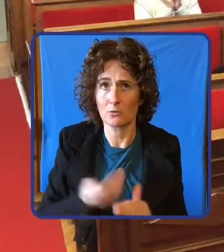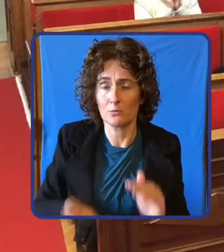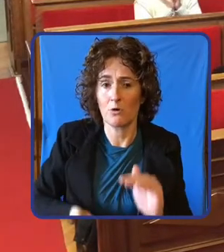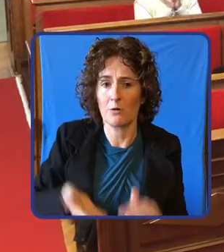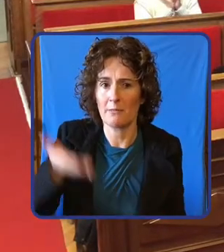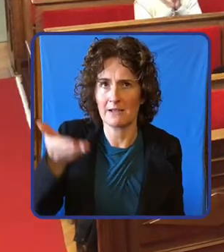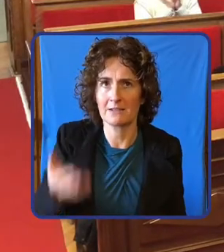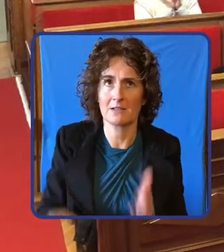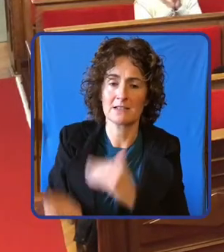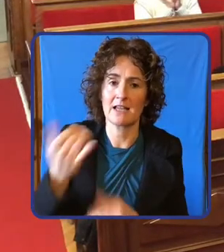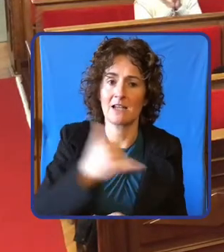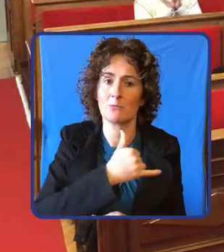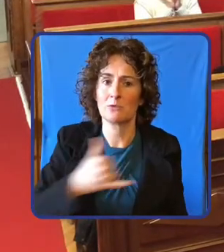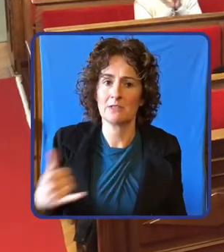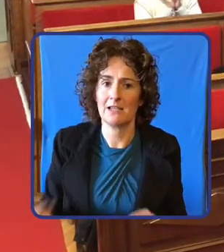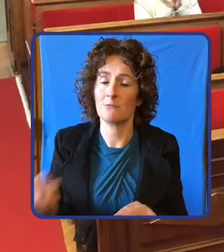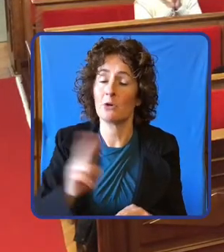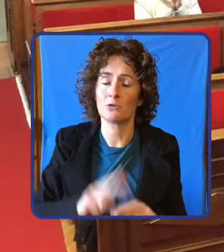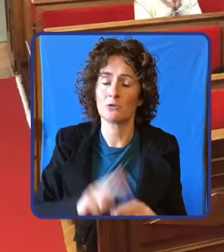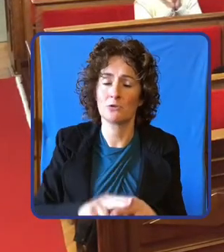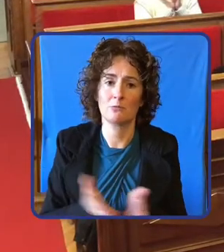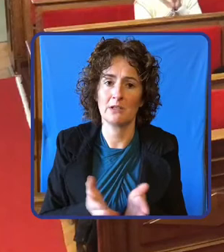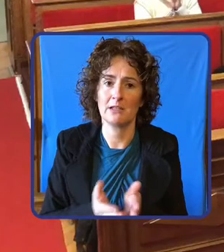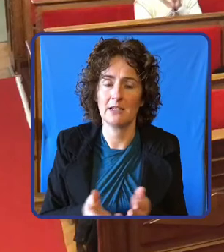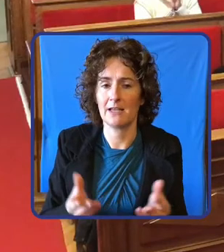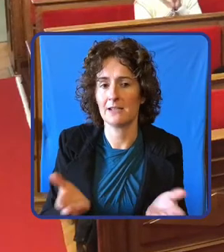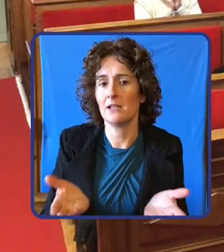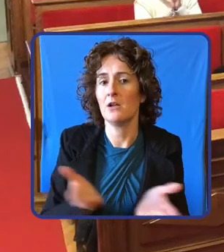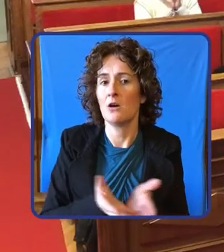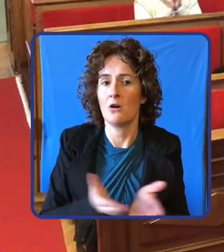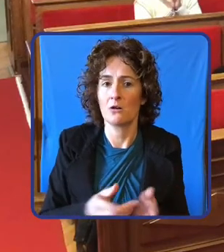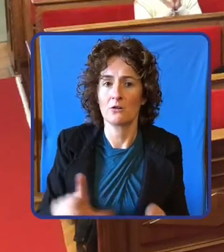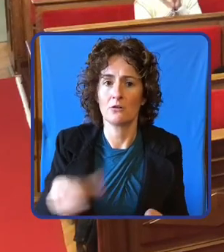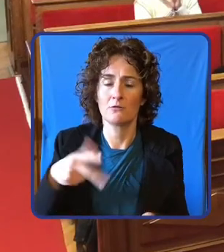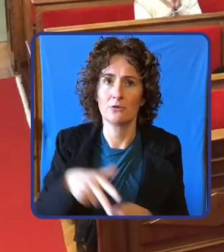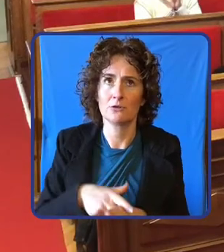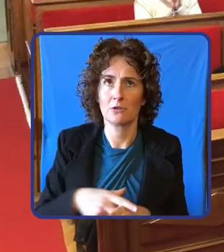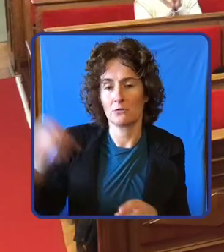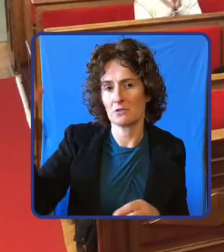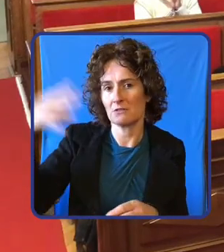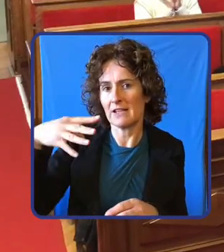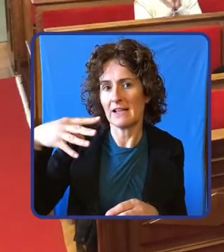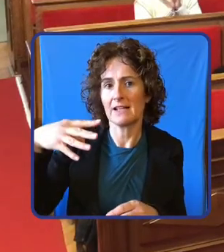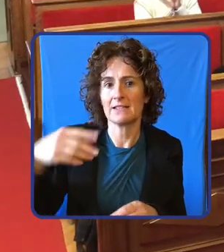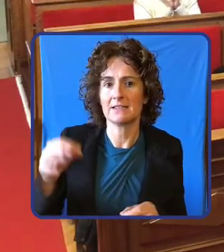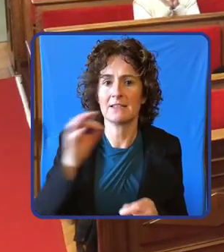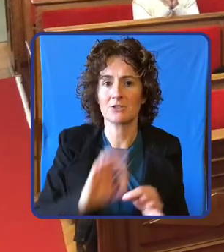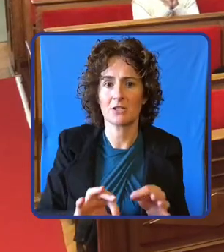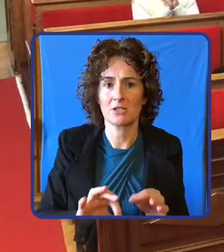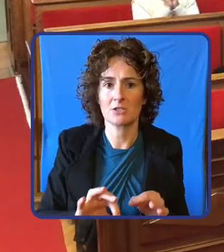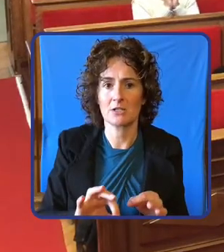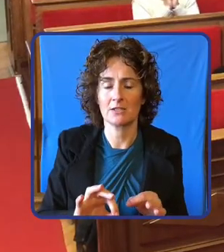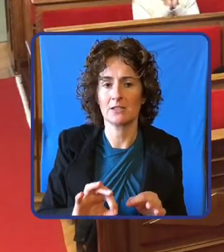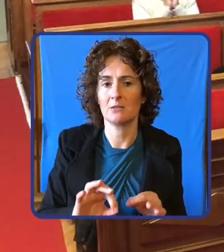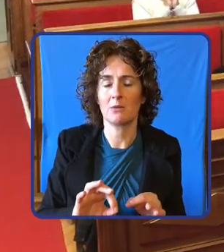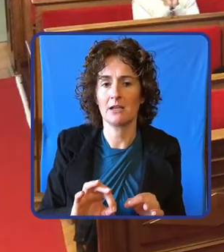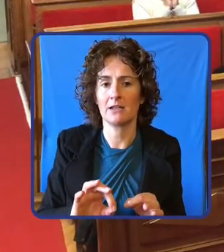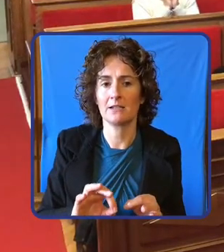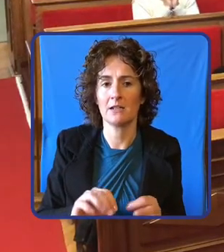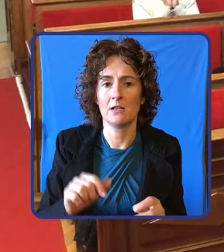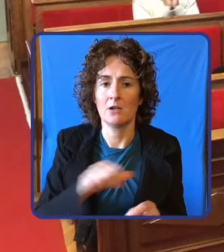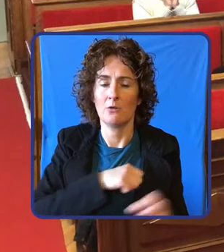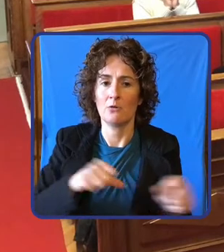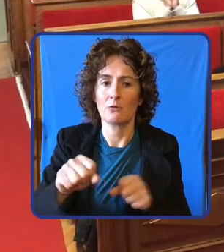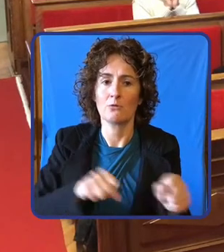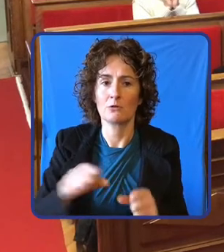is több alkalommal történt. Hogy egy konkrét számot mondjak, csak a közvilágítás esetében, amely teljes áramfelhasználás nagyjából ötödét teszít ki, az